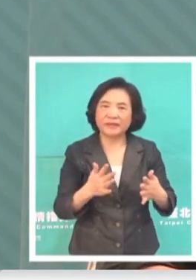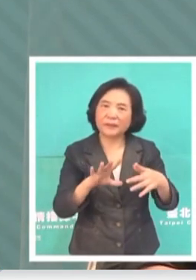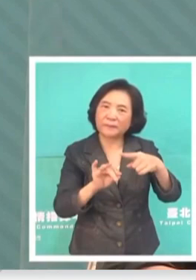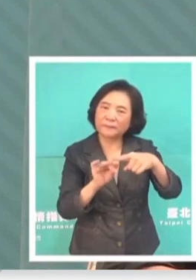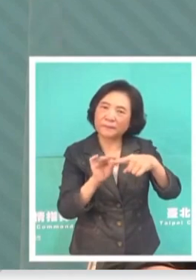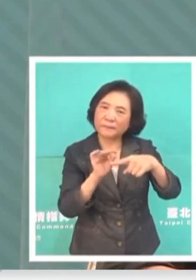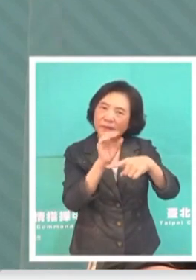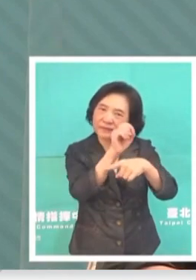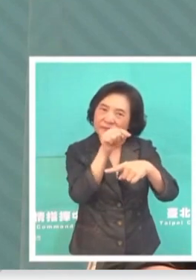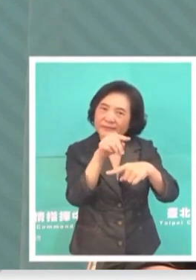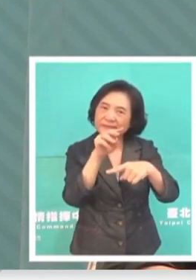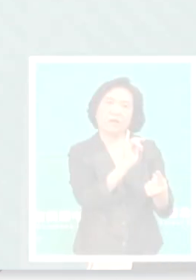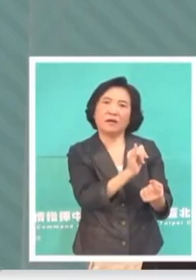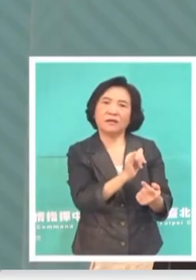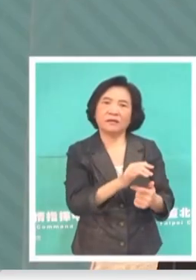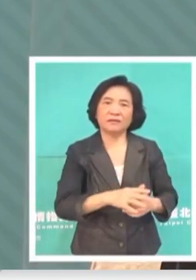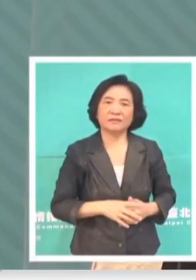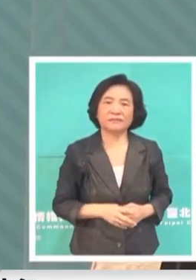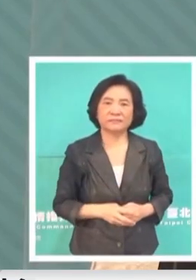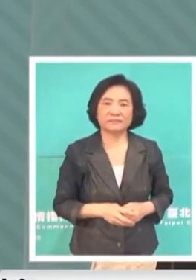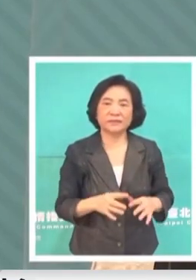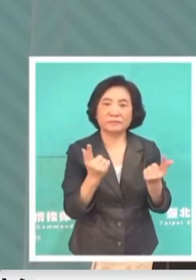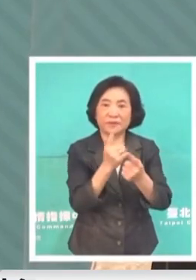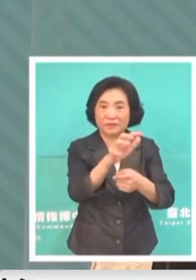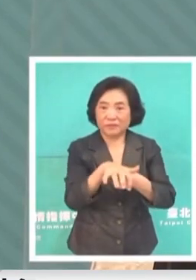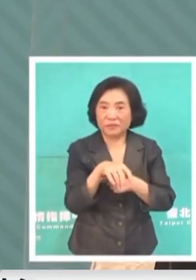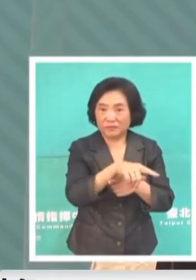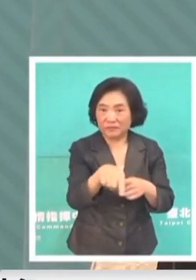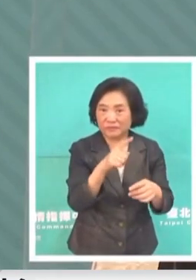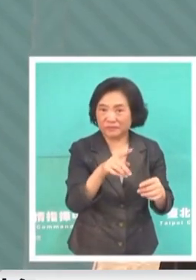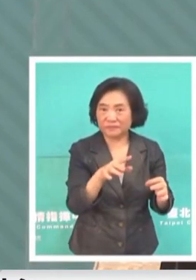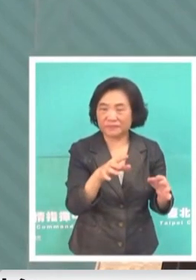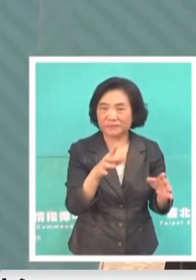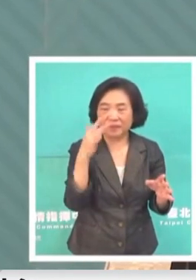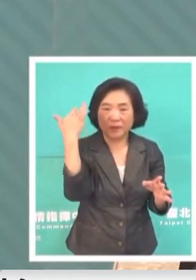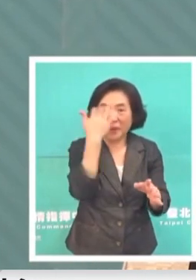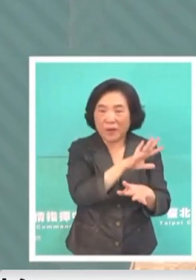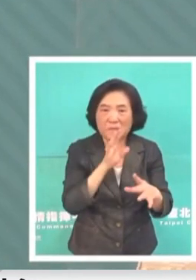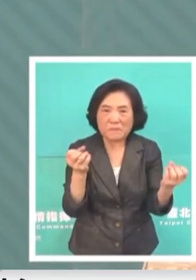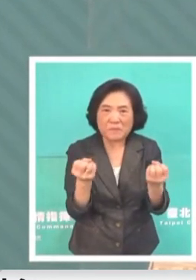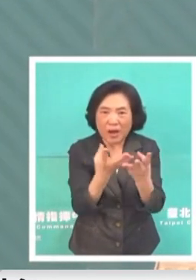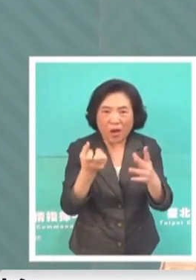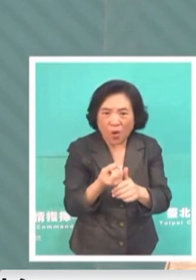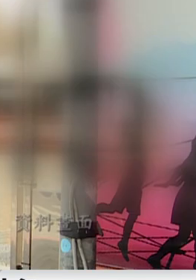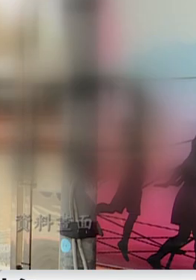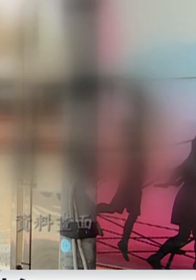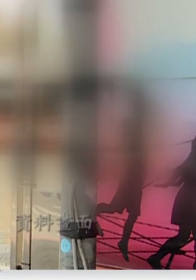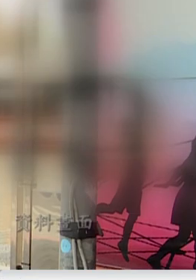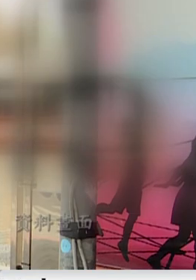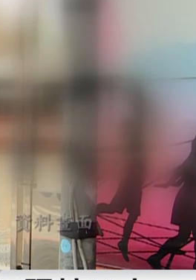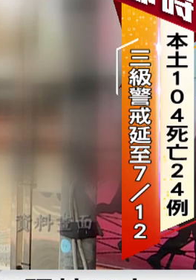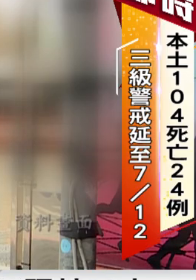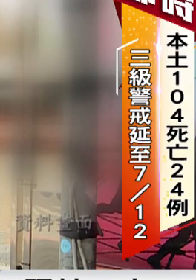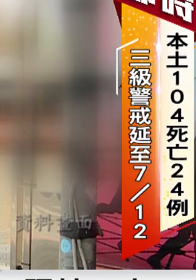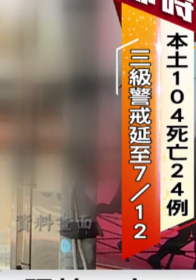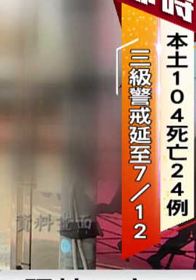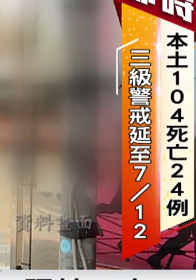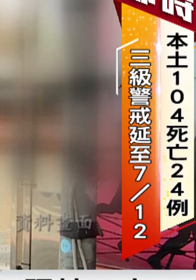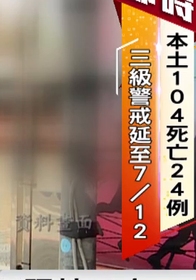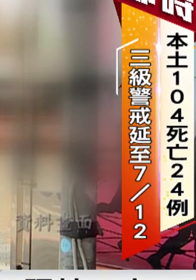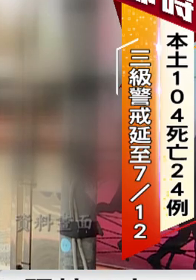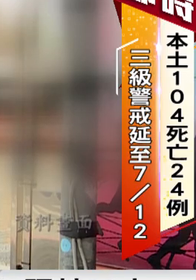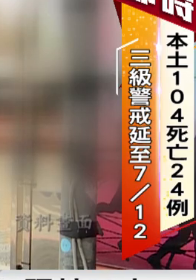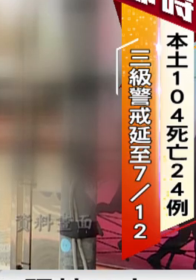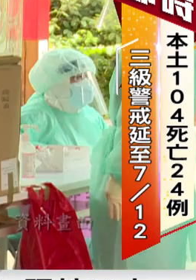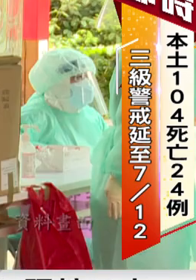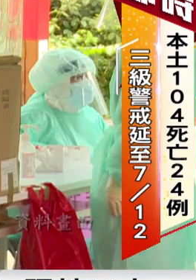概0.34%的，在北农并没有所谓的感染特别多。 强调会在24号凌